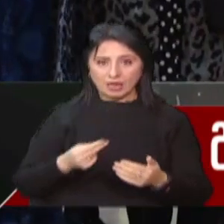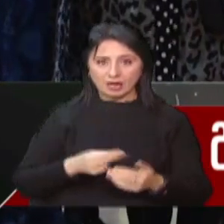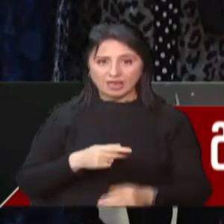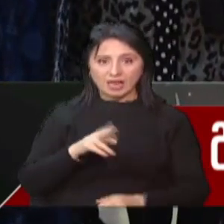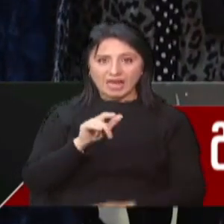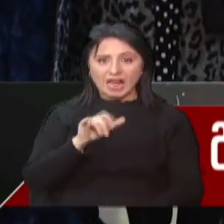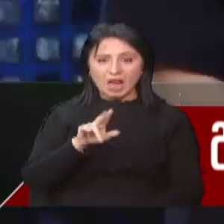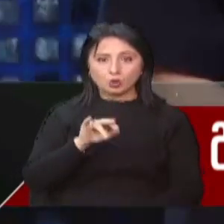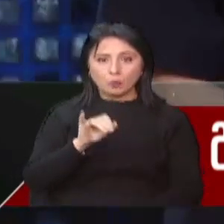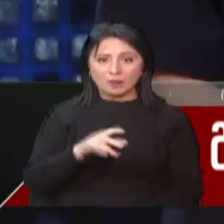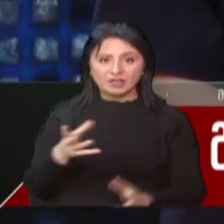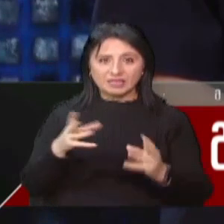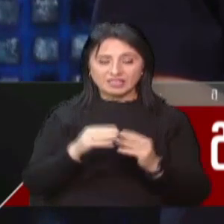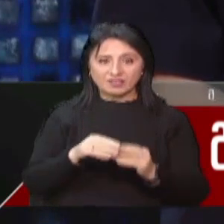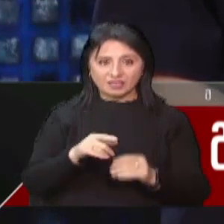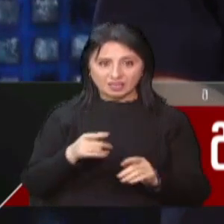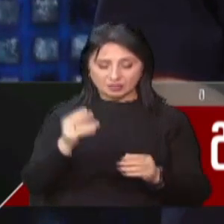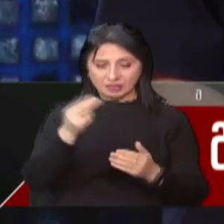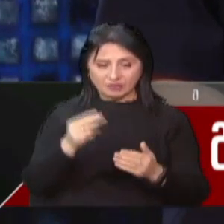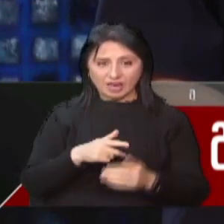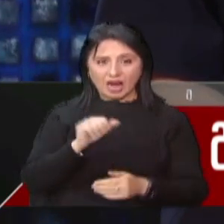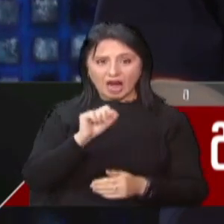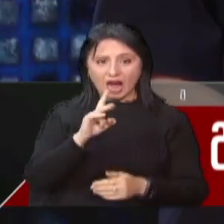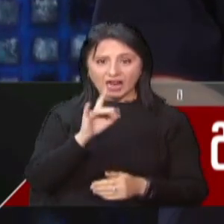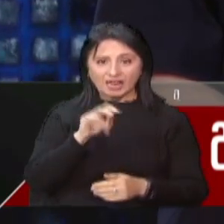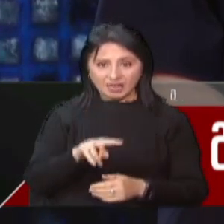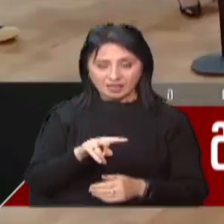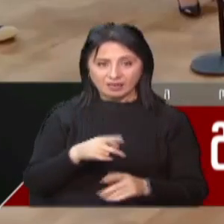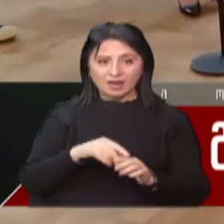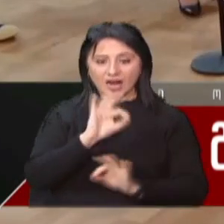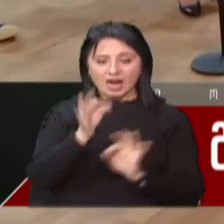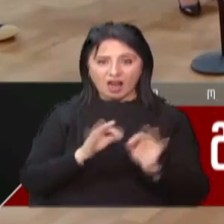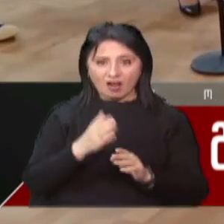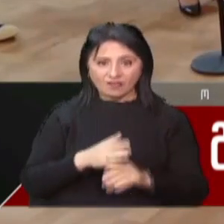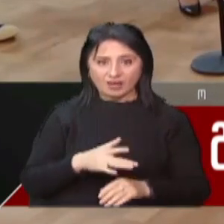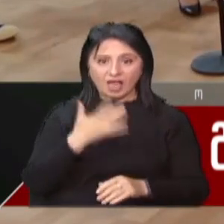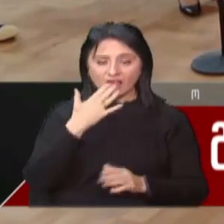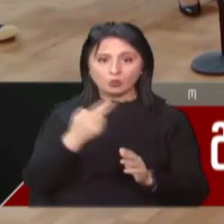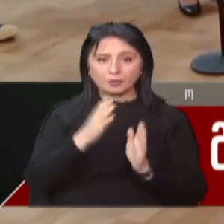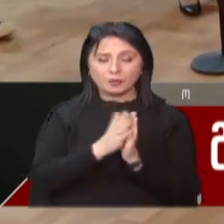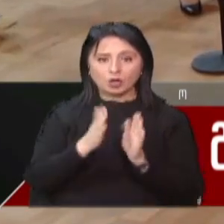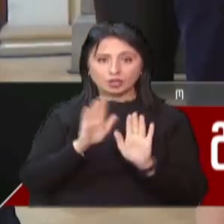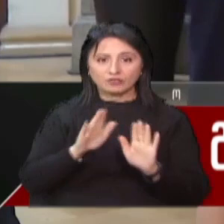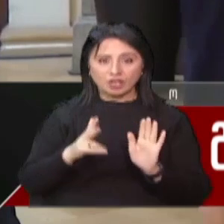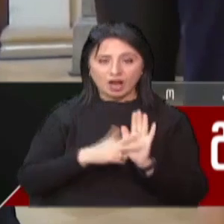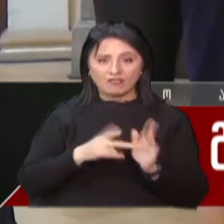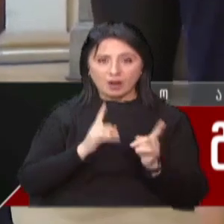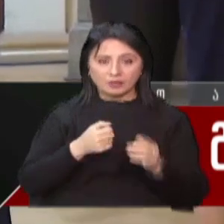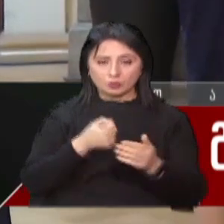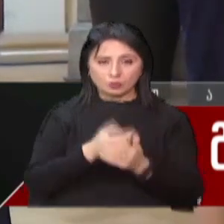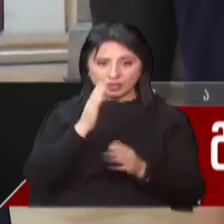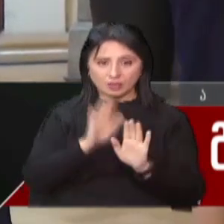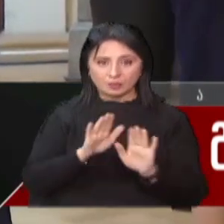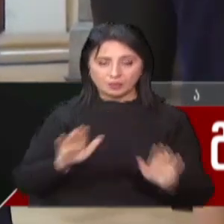გელა დუმბაძის შემოქმედება აერთიანებს აკრილით შესრულებულ და გრაფიკულ ნამუშევრებს. გამოფენა საქართველოს პარლამენტის ეროვნულ ბიბლიოთეკაში 8 აპრილის